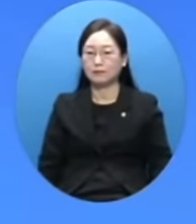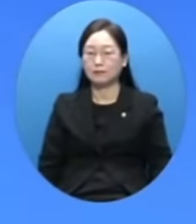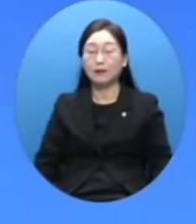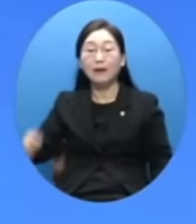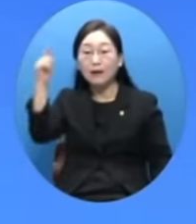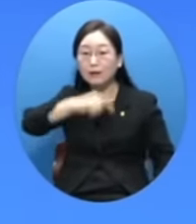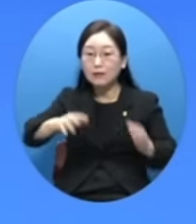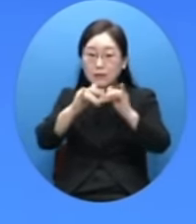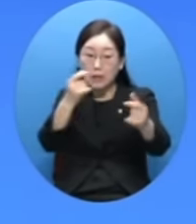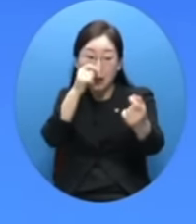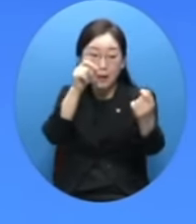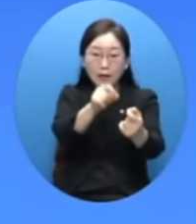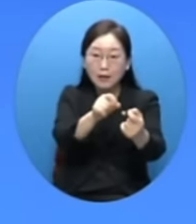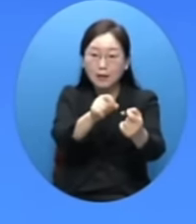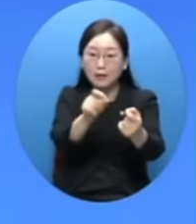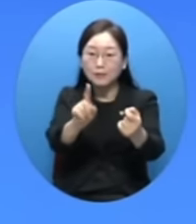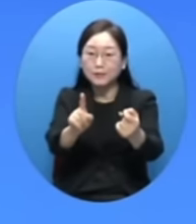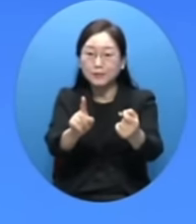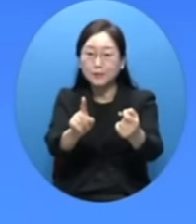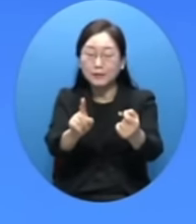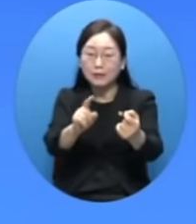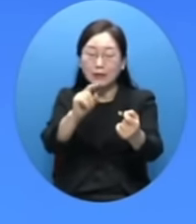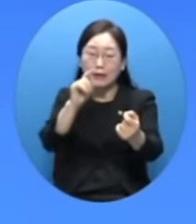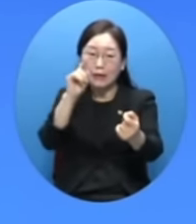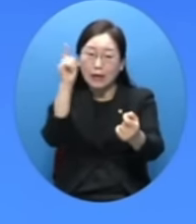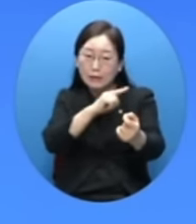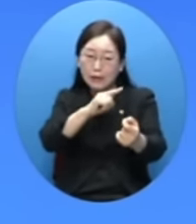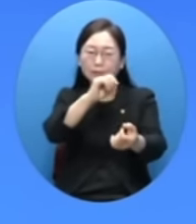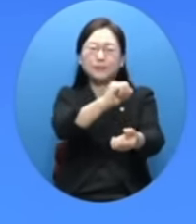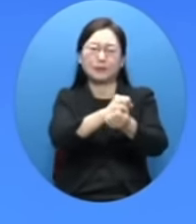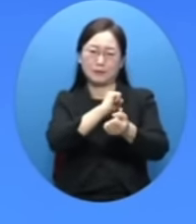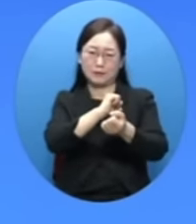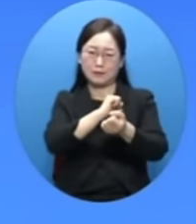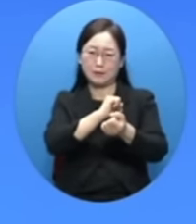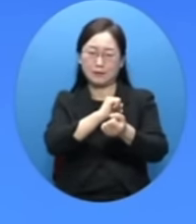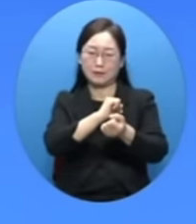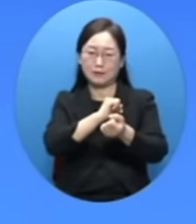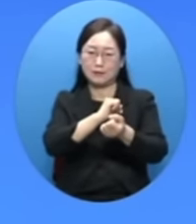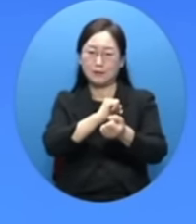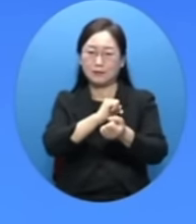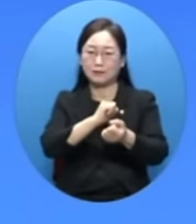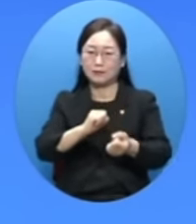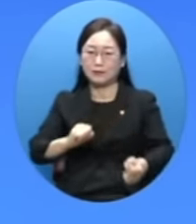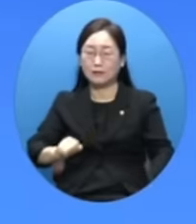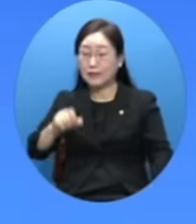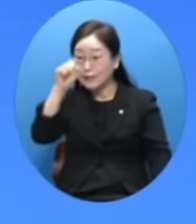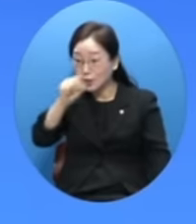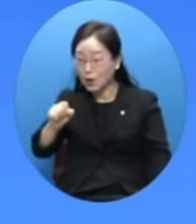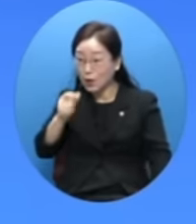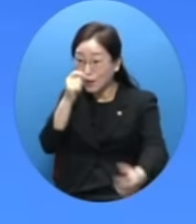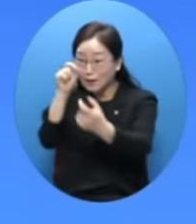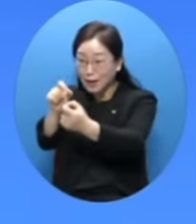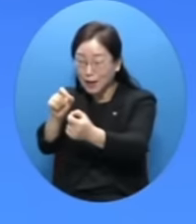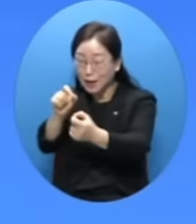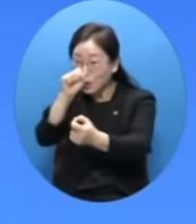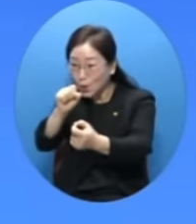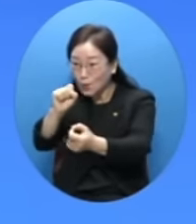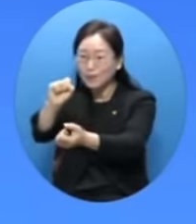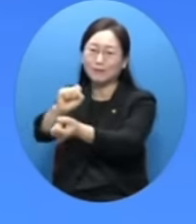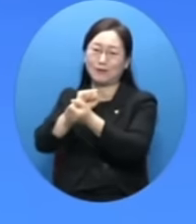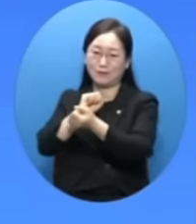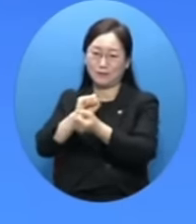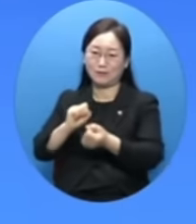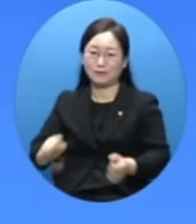악한 사람을 가까이 하면 악한 사람의 영향을 받게 됩니다. 선한 사람을 가까이 하면 선한 사람의 영향을 받게